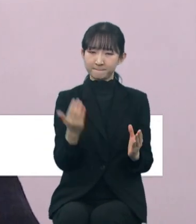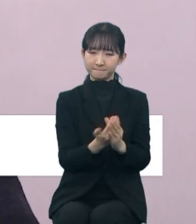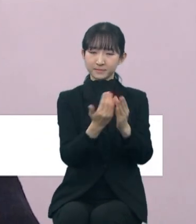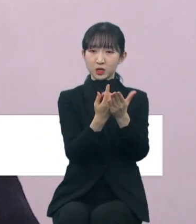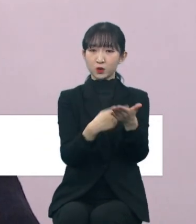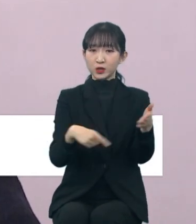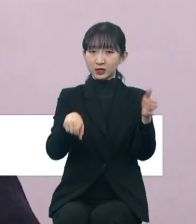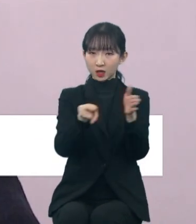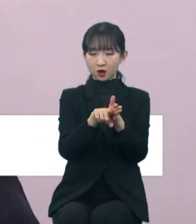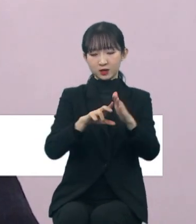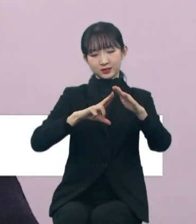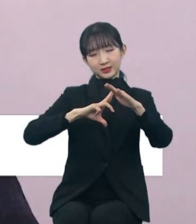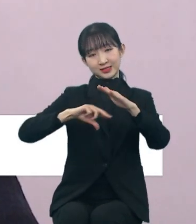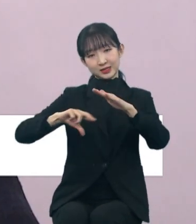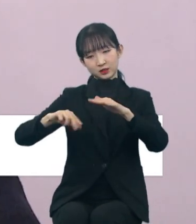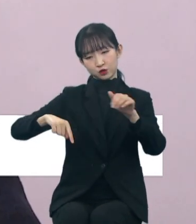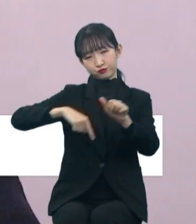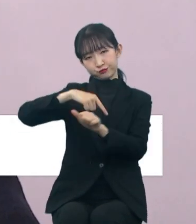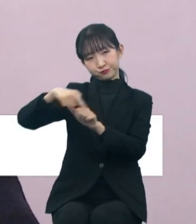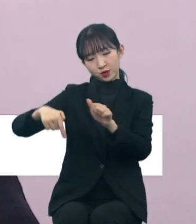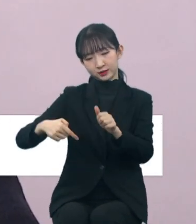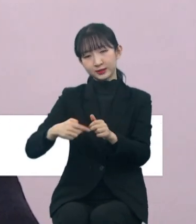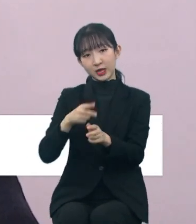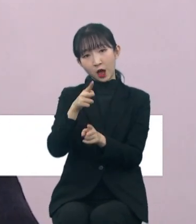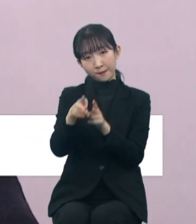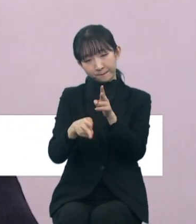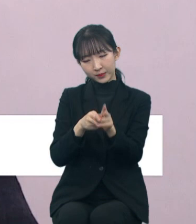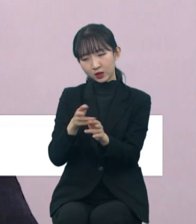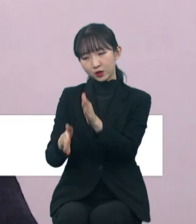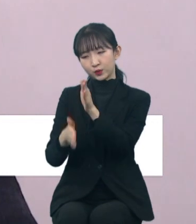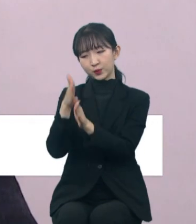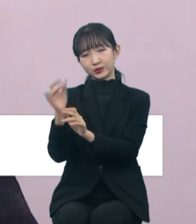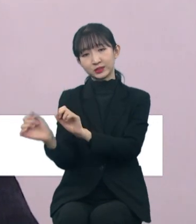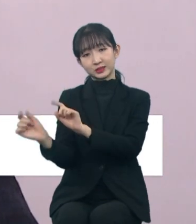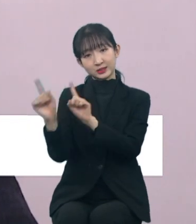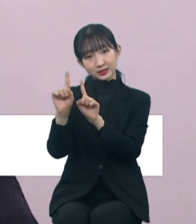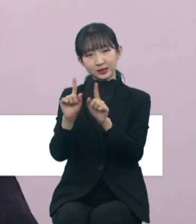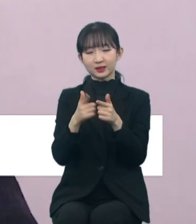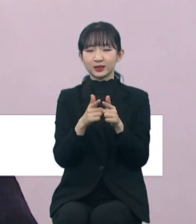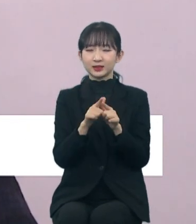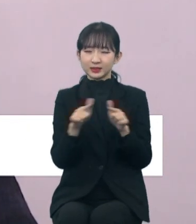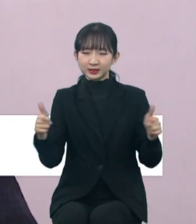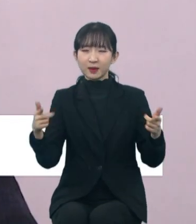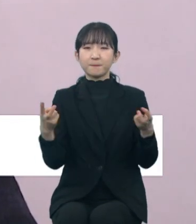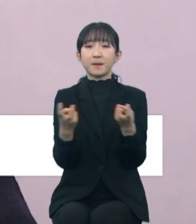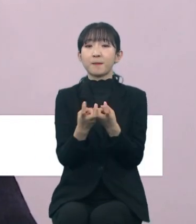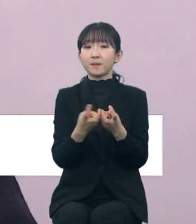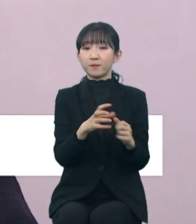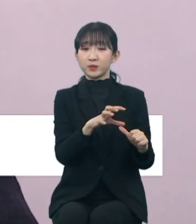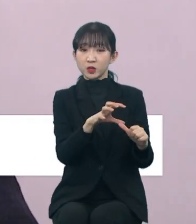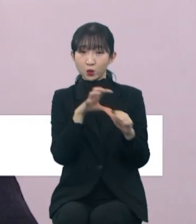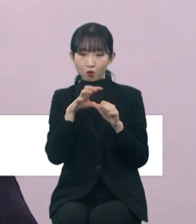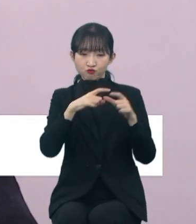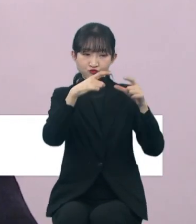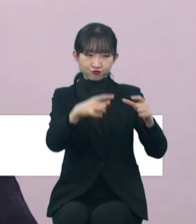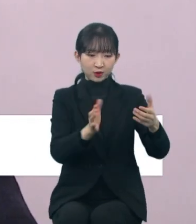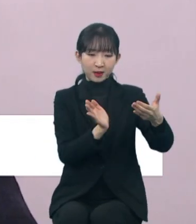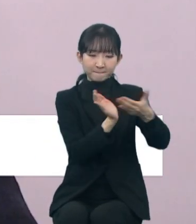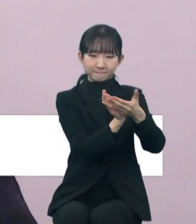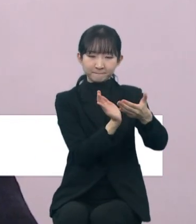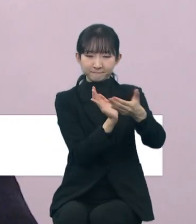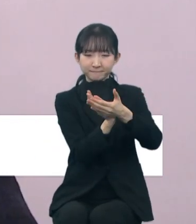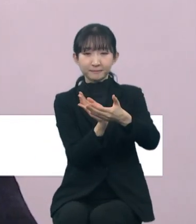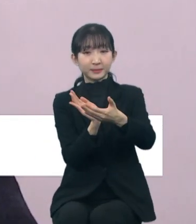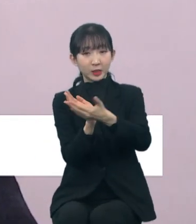및 주변 개발 사업과 도시 재생 사업 등의 다양한 방법으로 구역별 특성에 맞는 거점 사업을